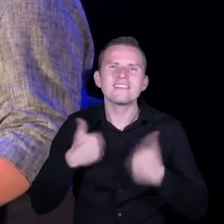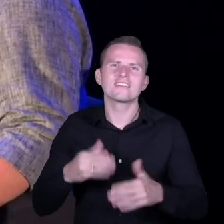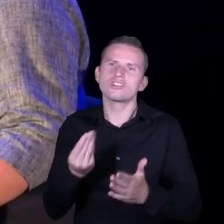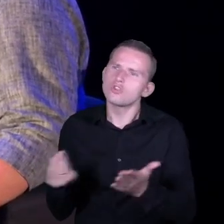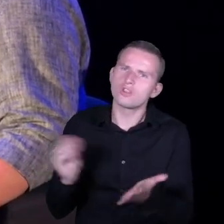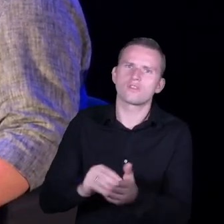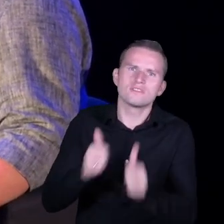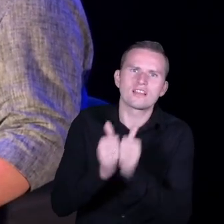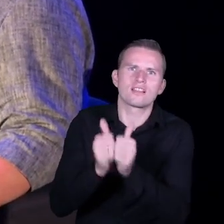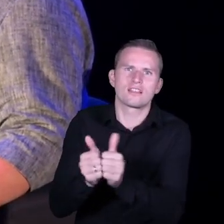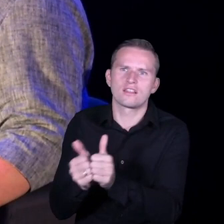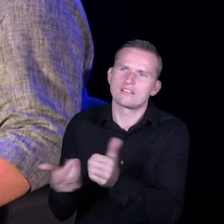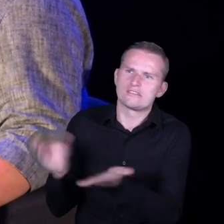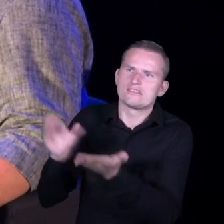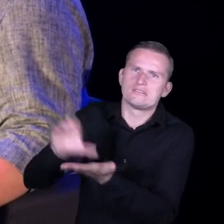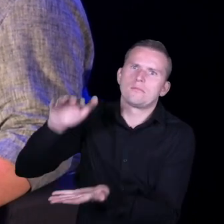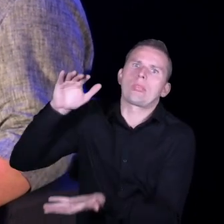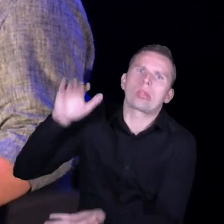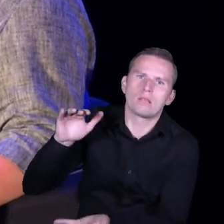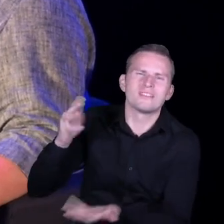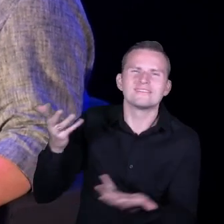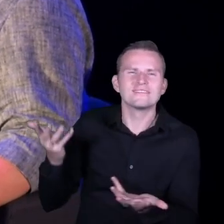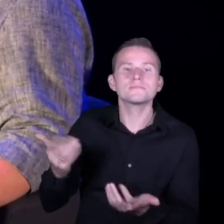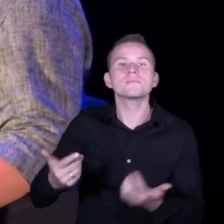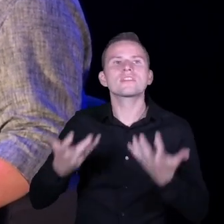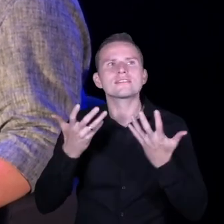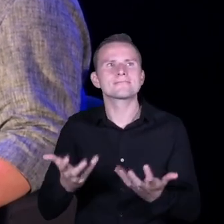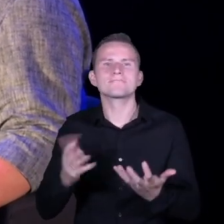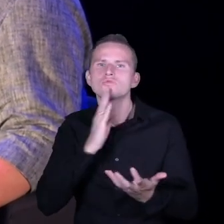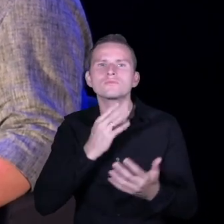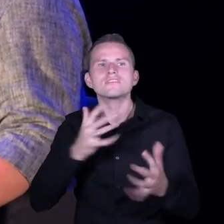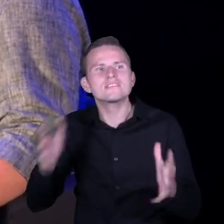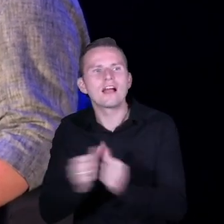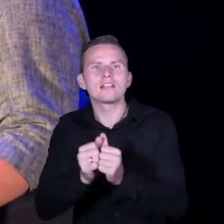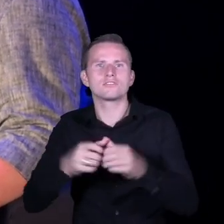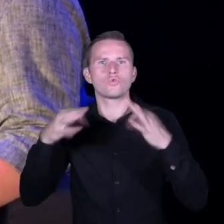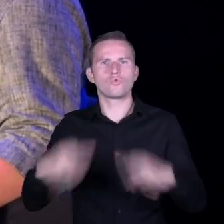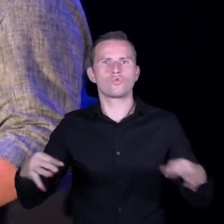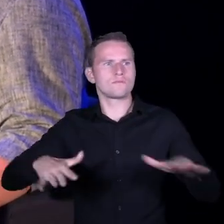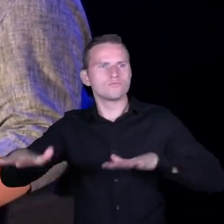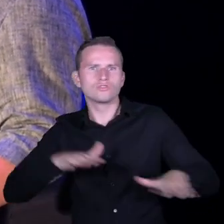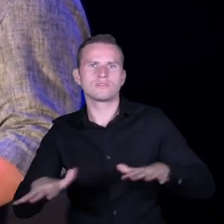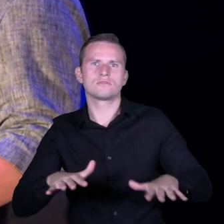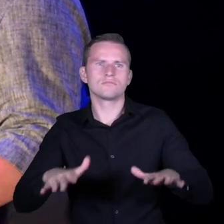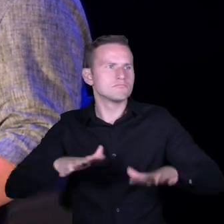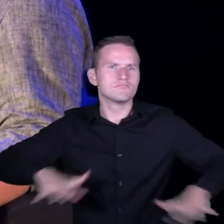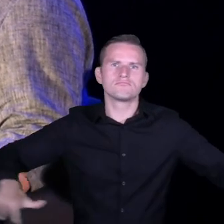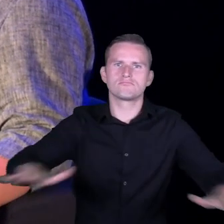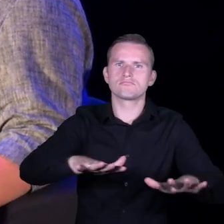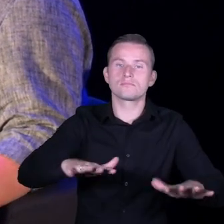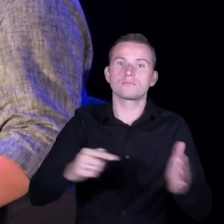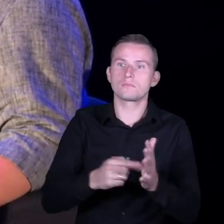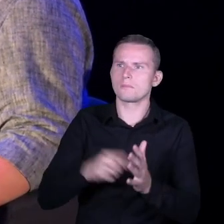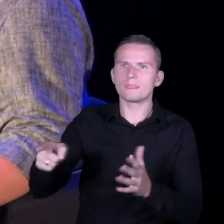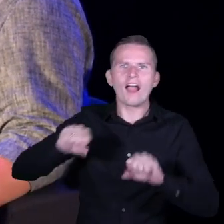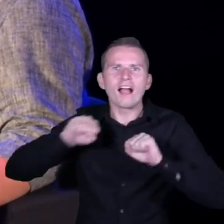ich, ale znaleźć przestrzeń, więc przeanalizować to, jak funkcjonowała szkoła do tej pory, które nasze aktywności były efektywne,